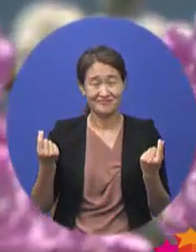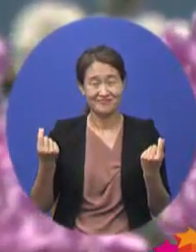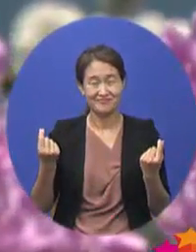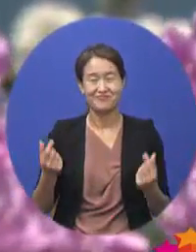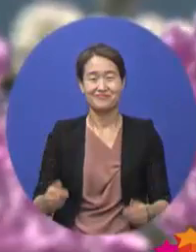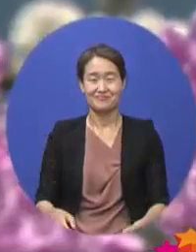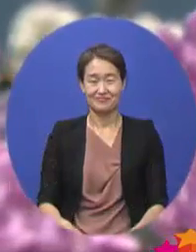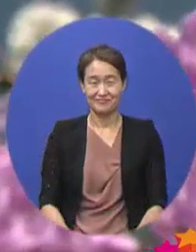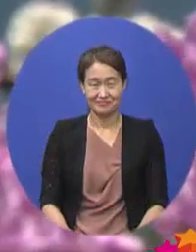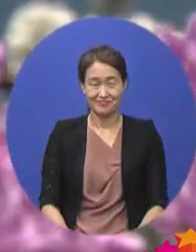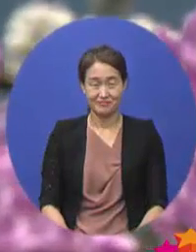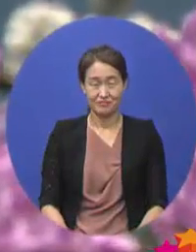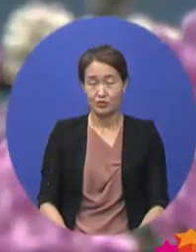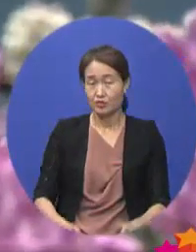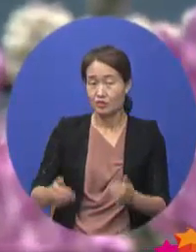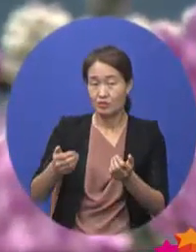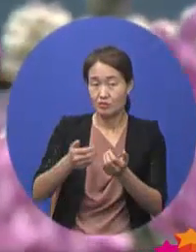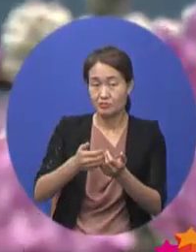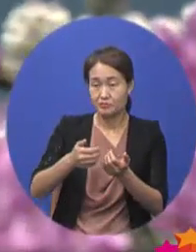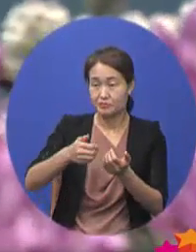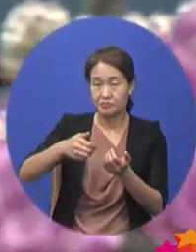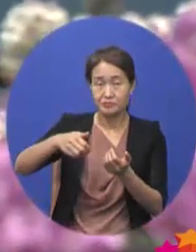무승부란다